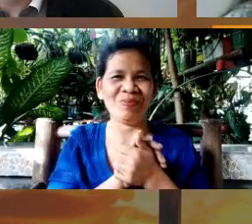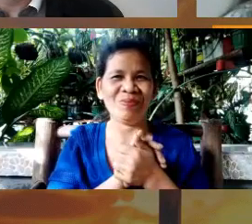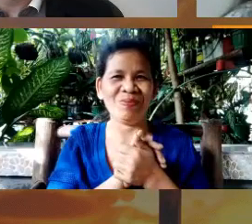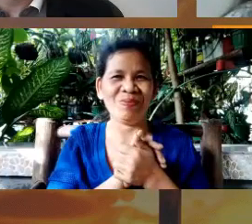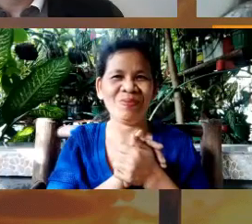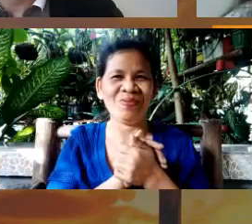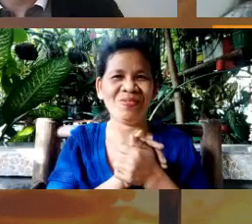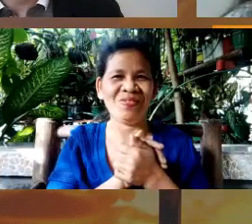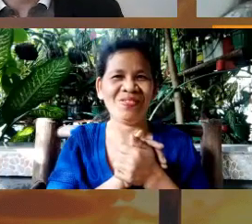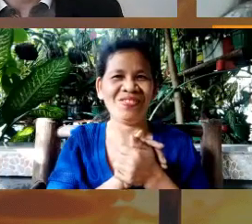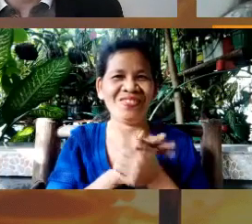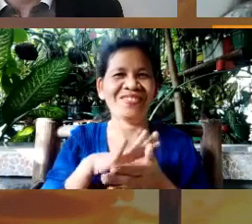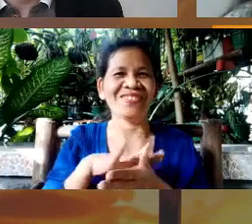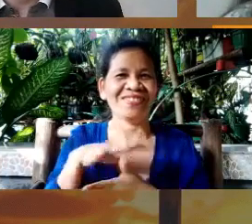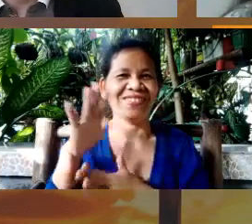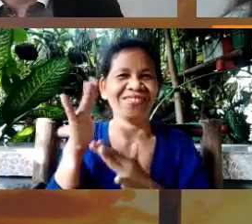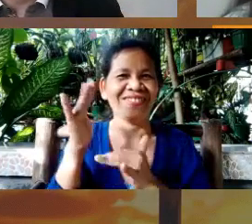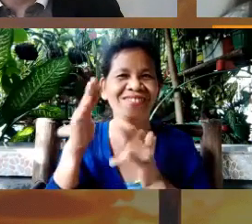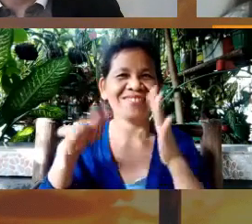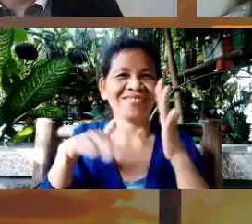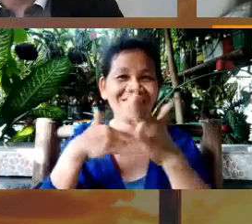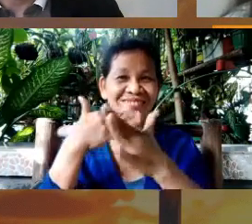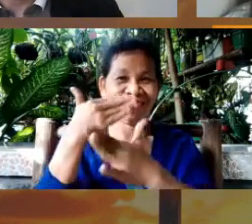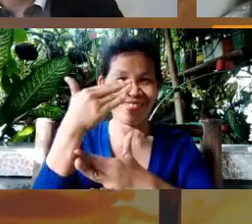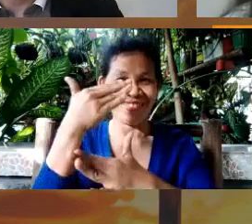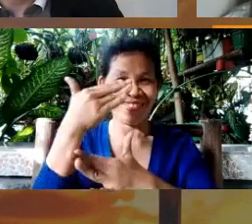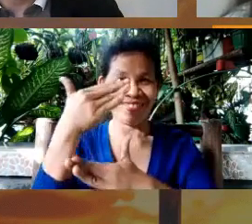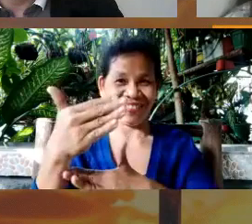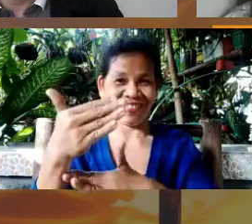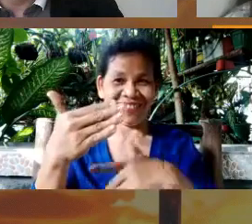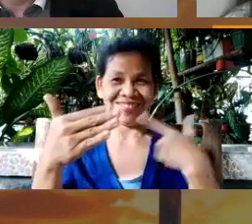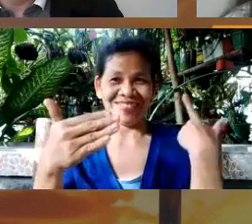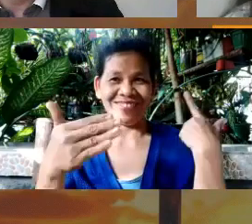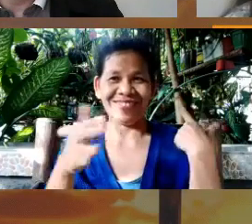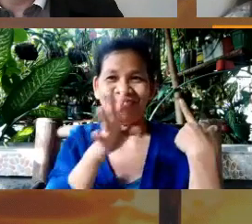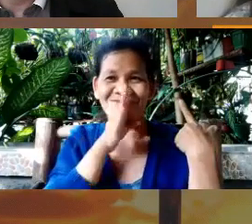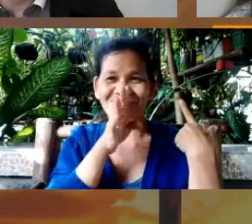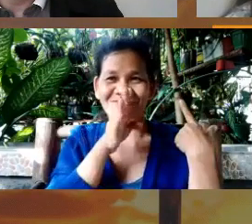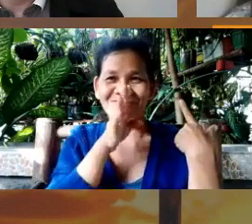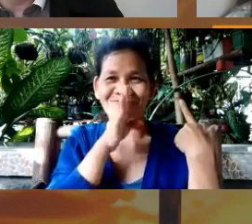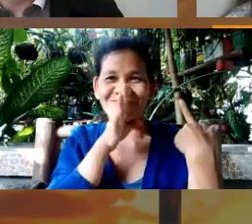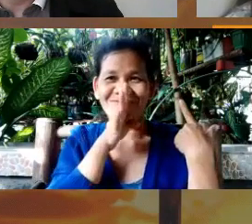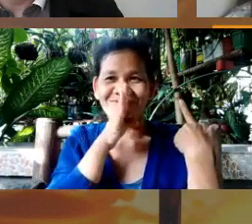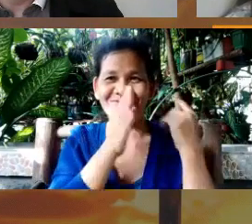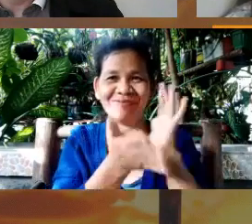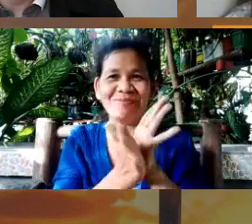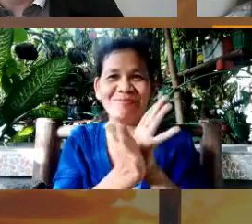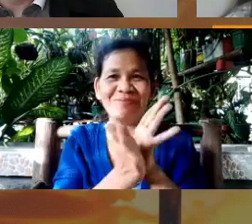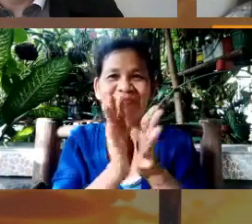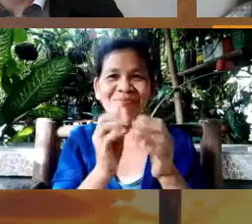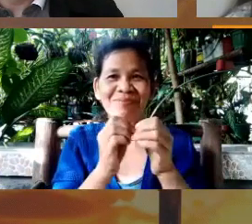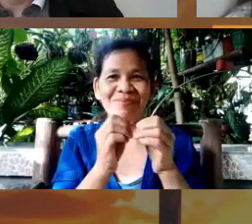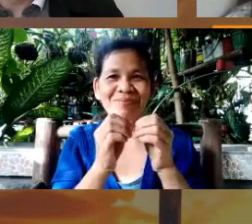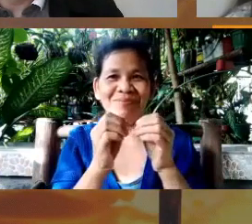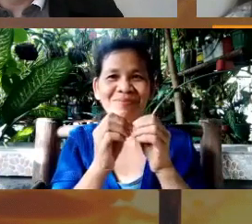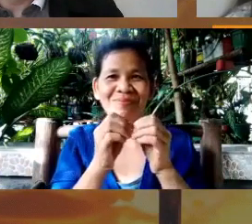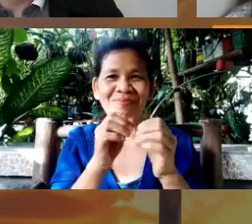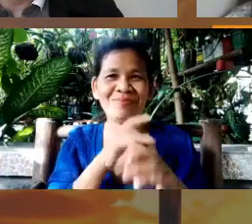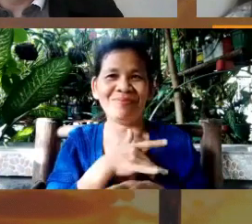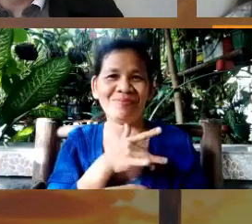ikaw ay magkaroon ulit ng pagkakataon na makapagsalita upang lalo pang iyong maramdaman